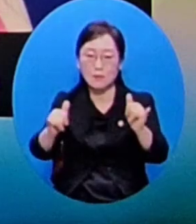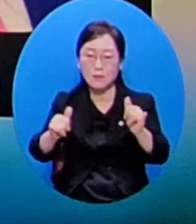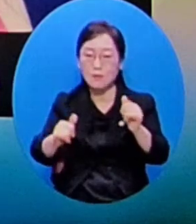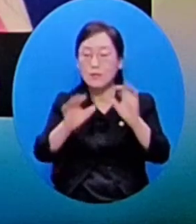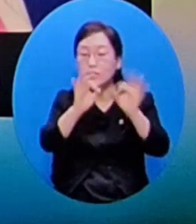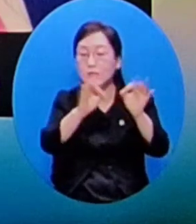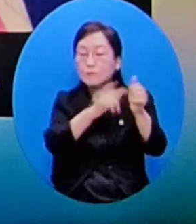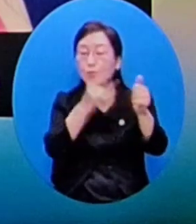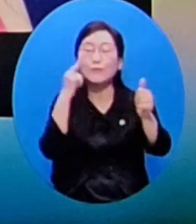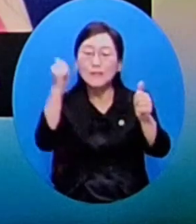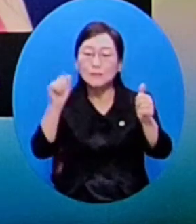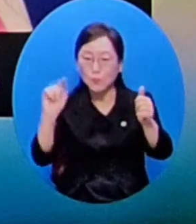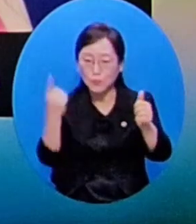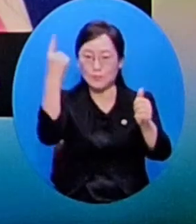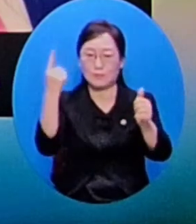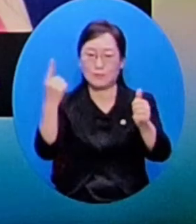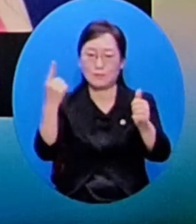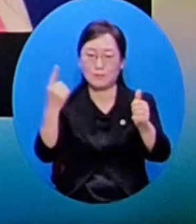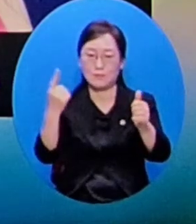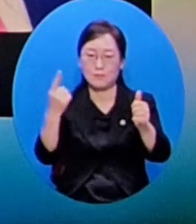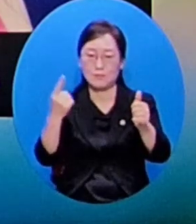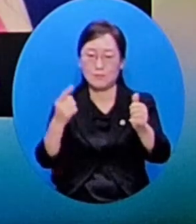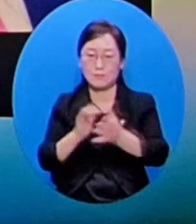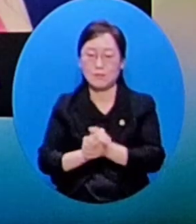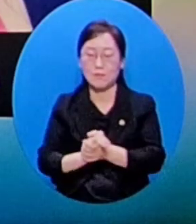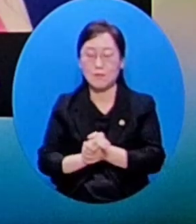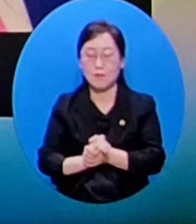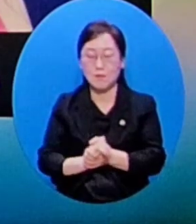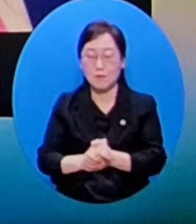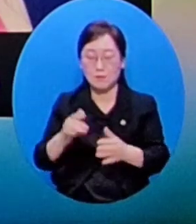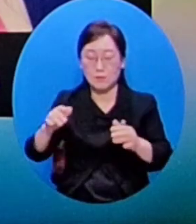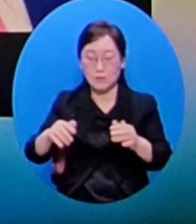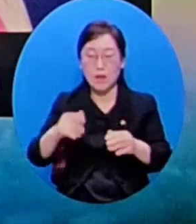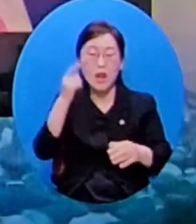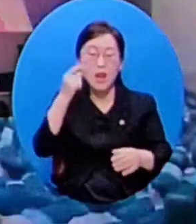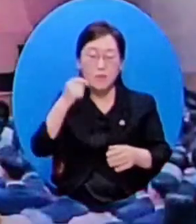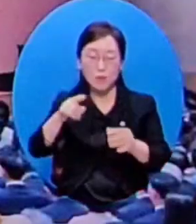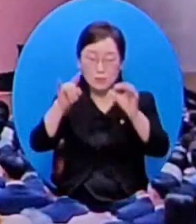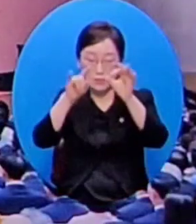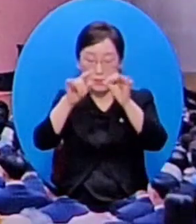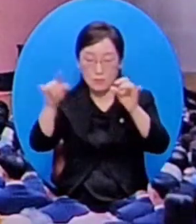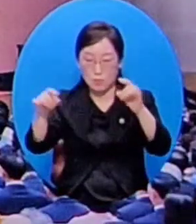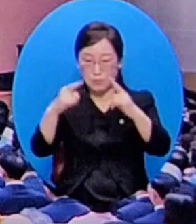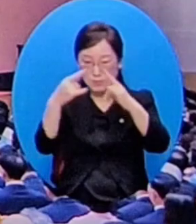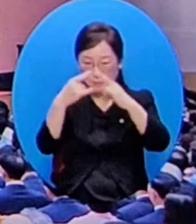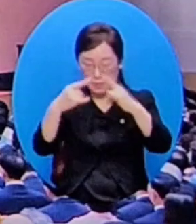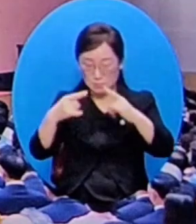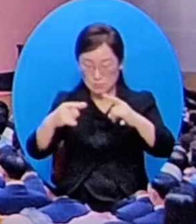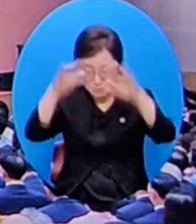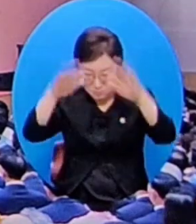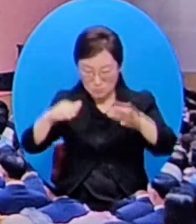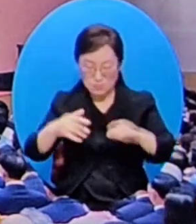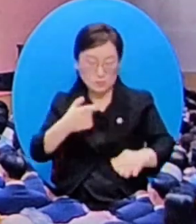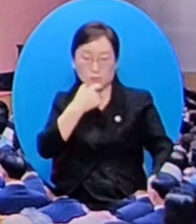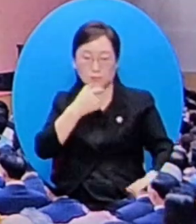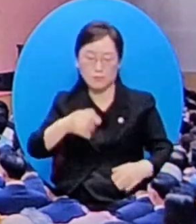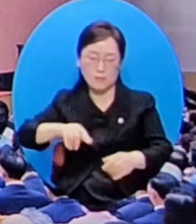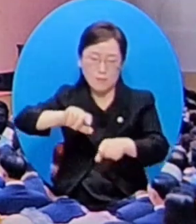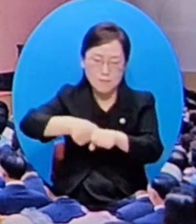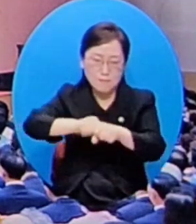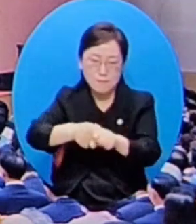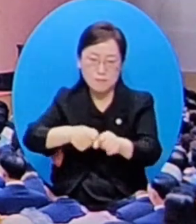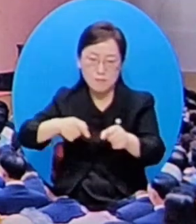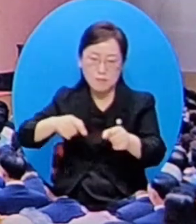부흥회를 통해서 은혜 받고 목사님 된 분들입니다. 신사참배를 거부해서 고문을 당하고 목사역을 박탈당하고 6.25 동란